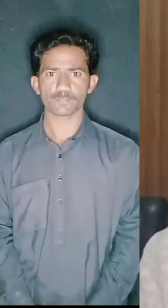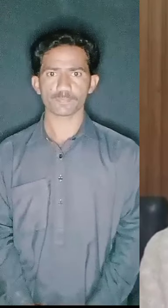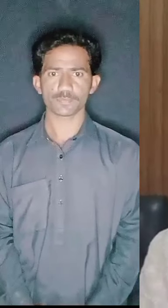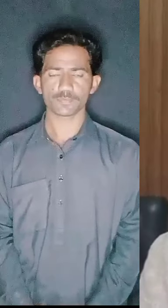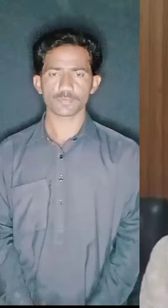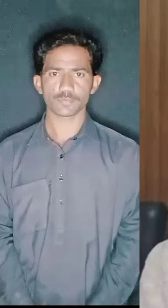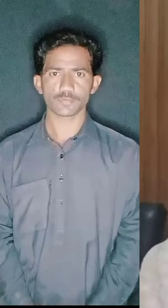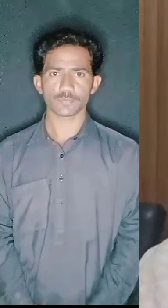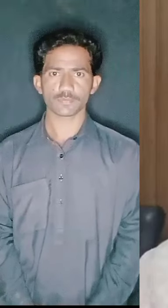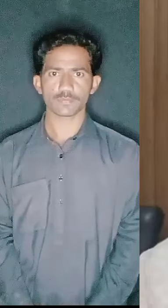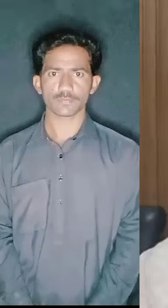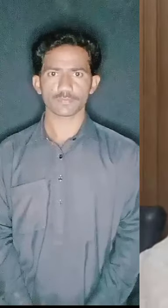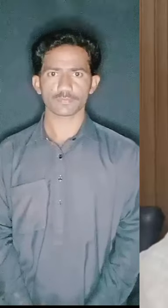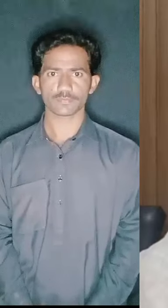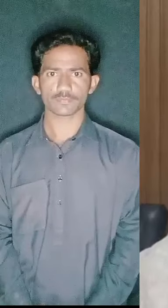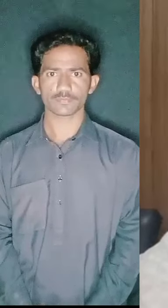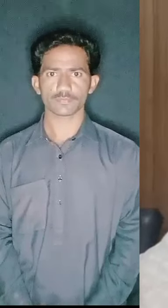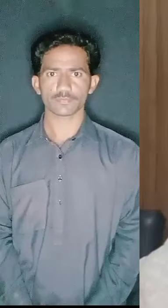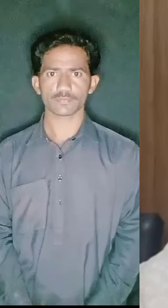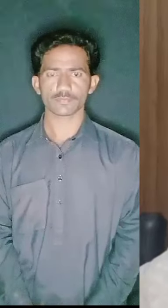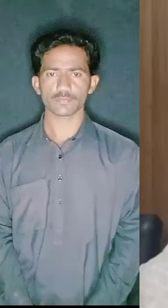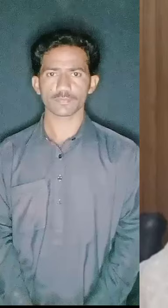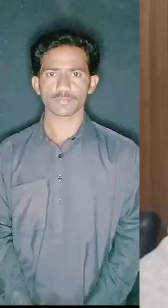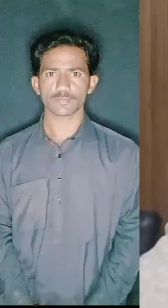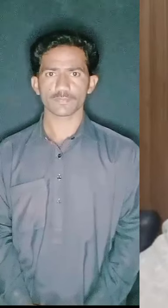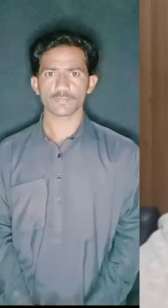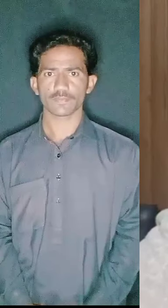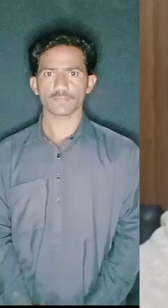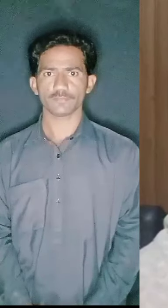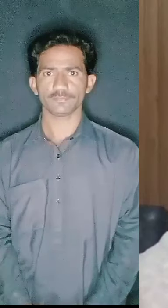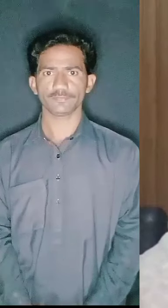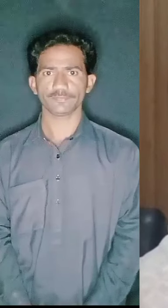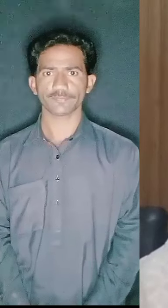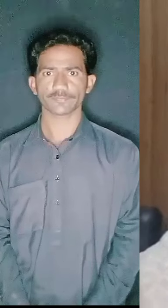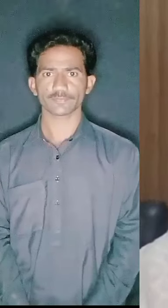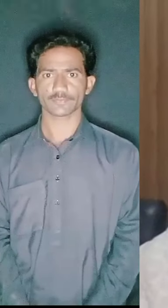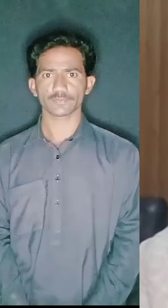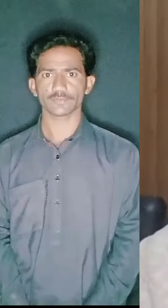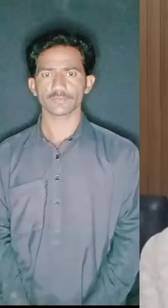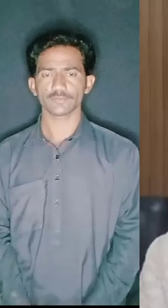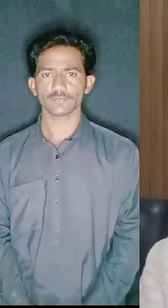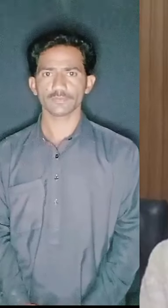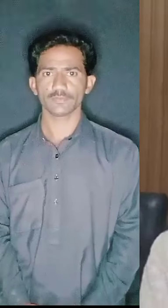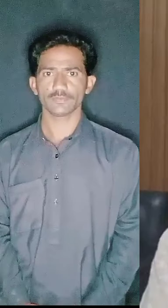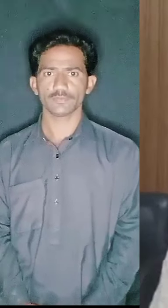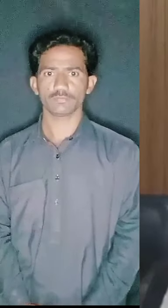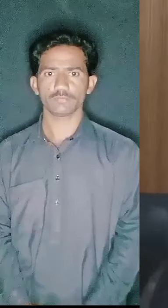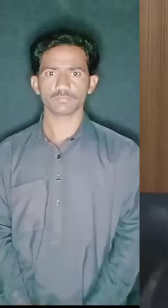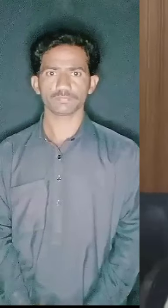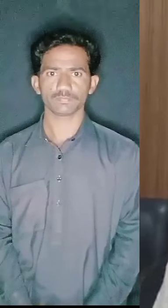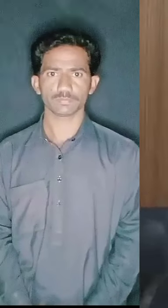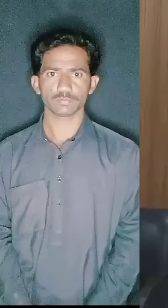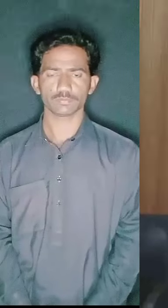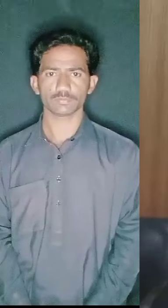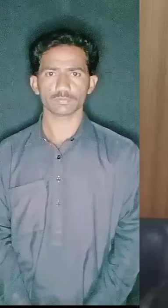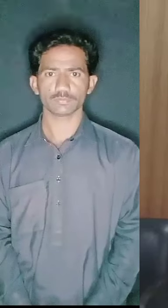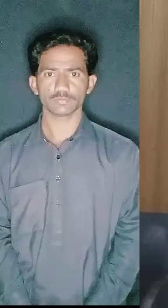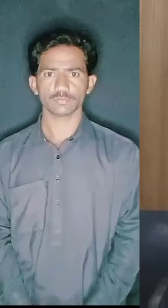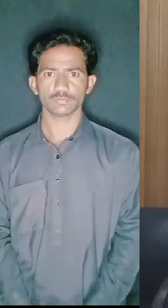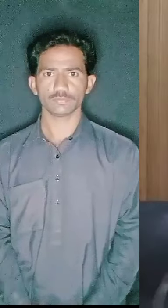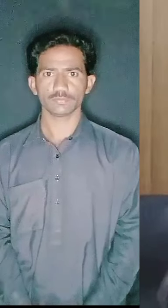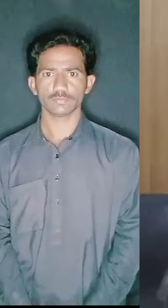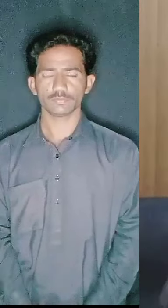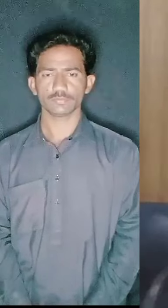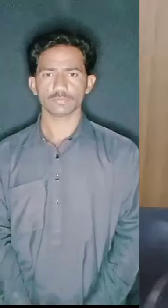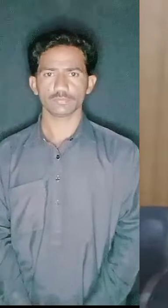हैं? नहीं, मैं अपना काम करती हूँ। अपना काम, क्या काम करती हैं? पार्लर। ब्यूटी पार्लर है आपका? अच्छा, तो जिस दिन आपका